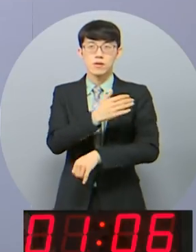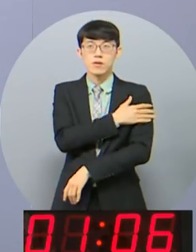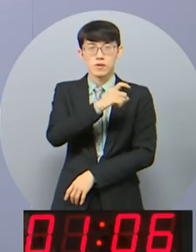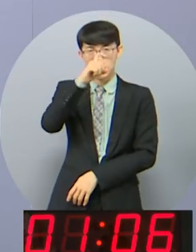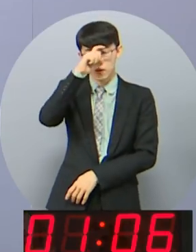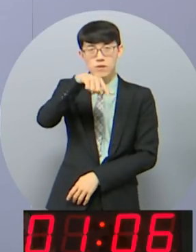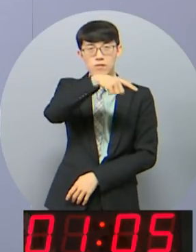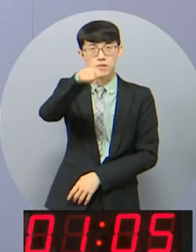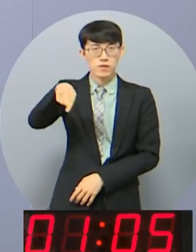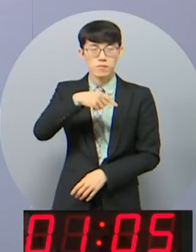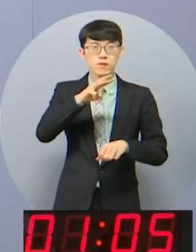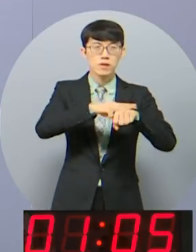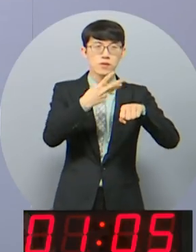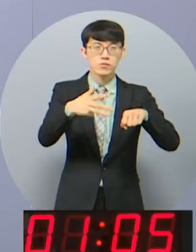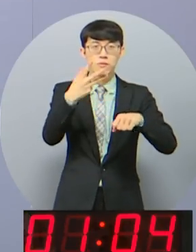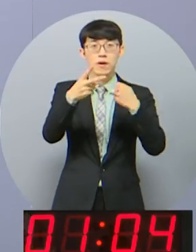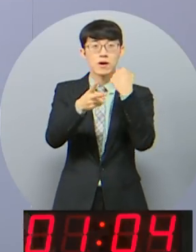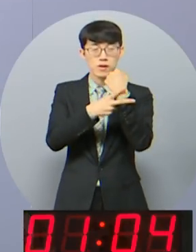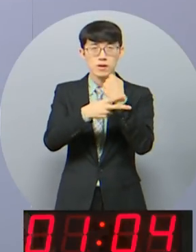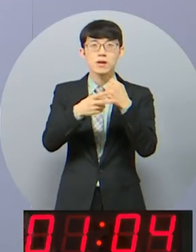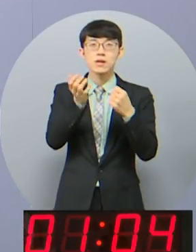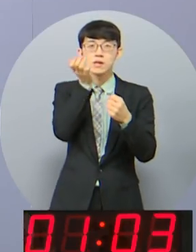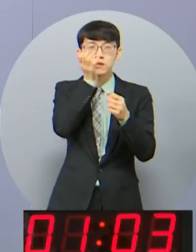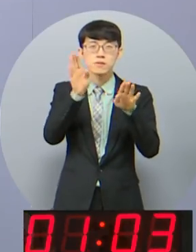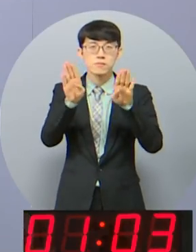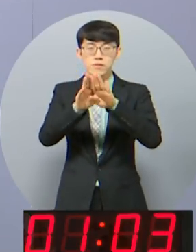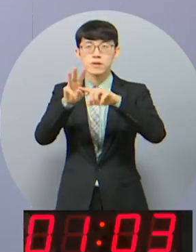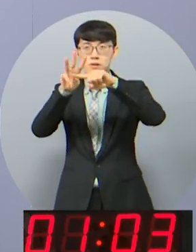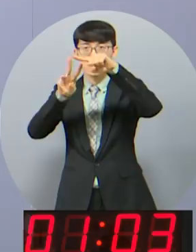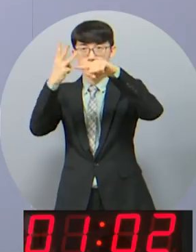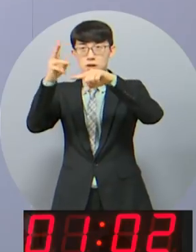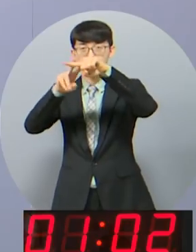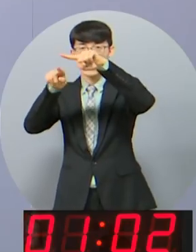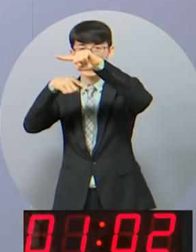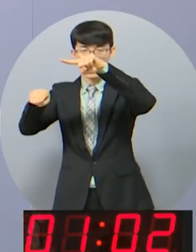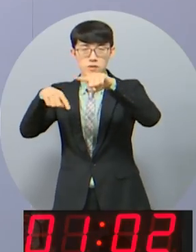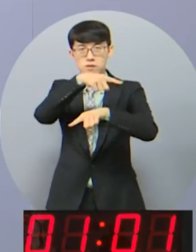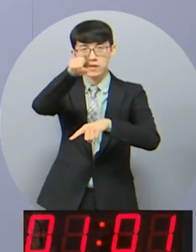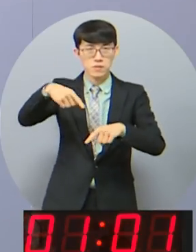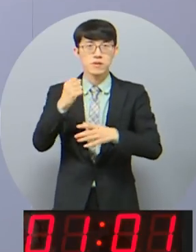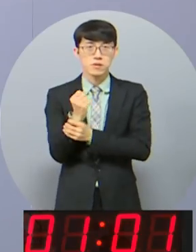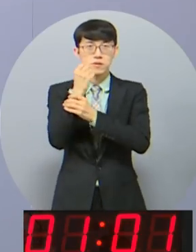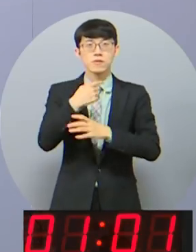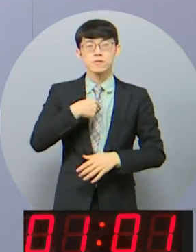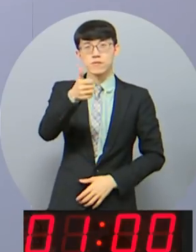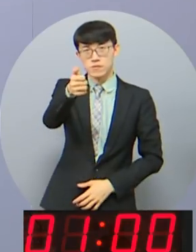三支石门咱的乡亲会使来关心。感谢大家，多谢。